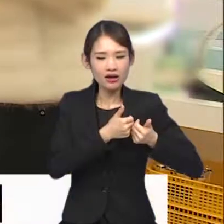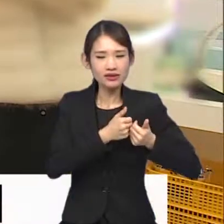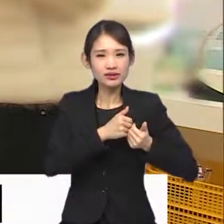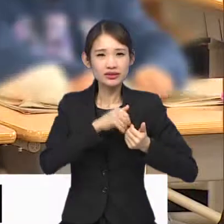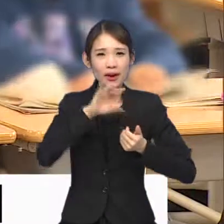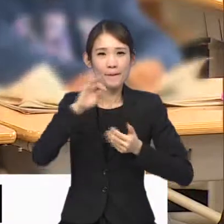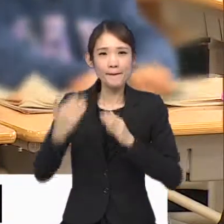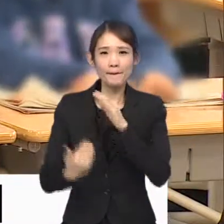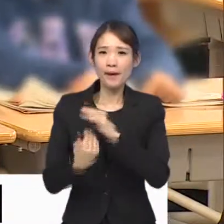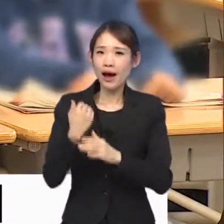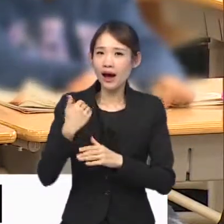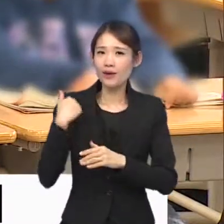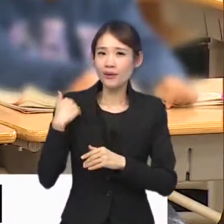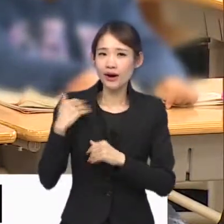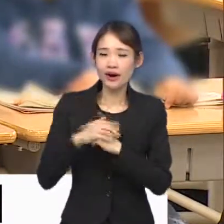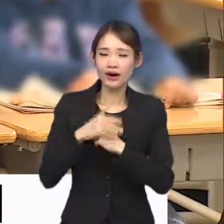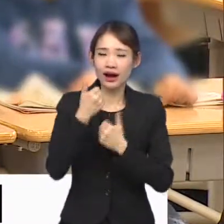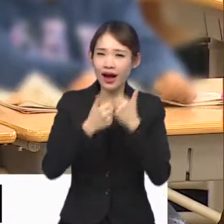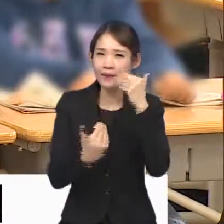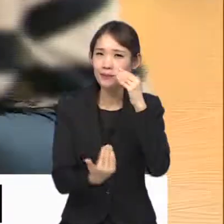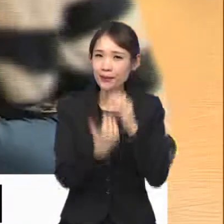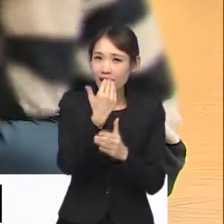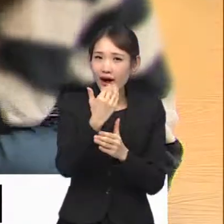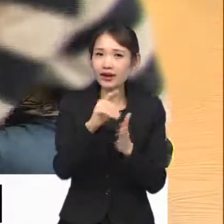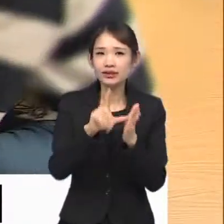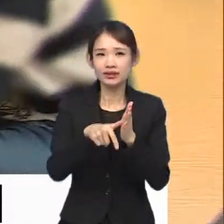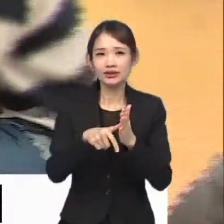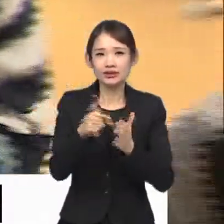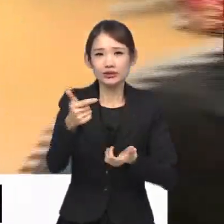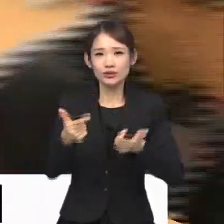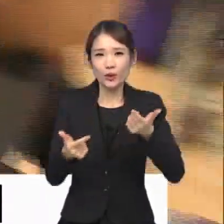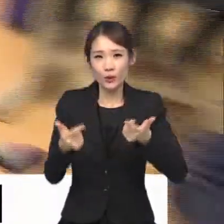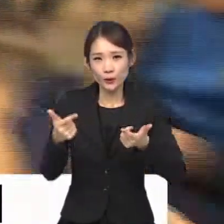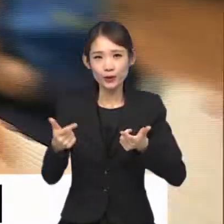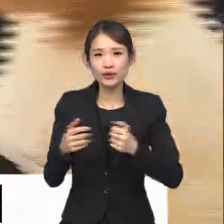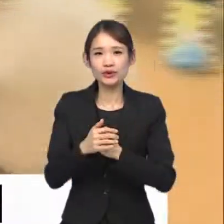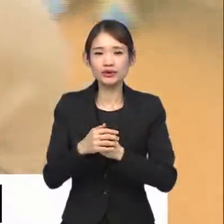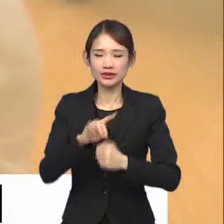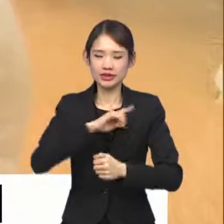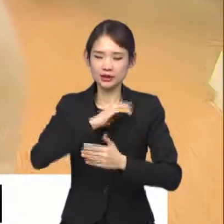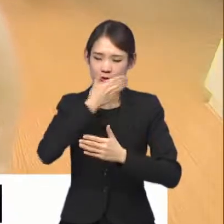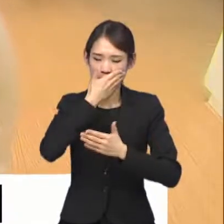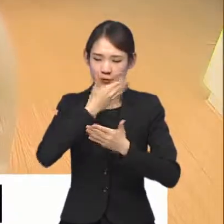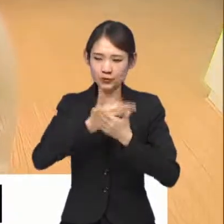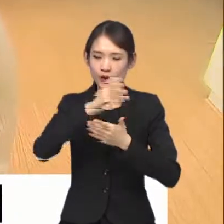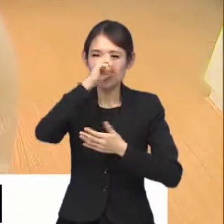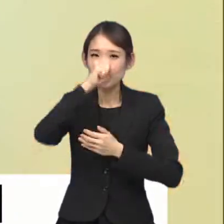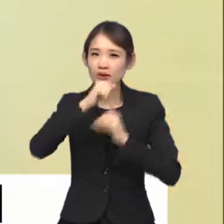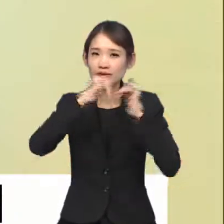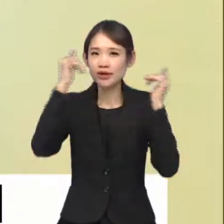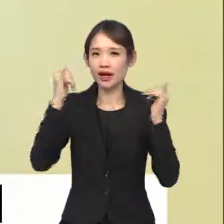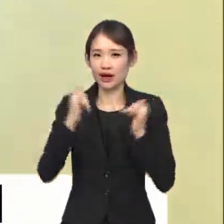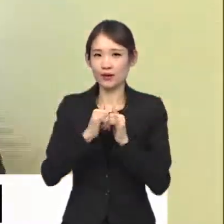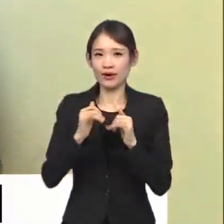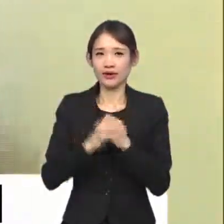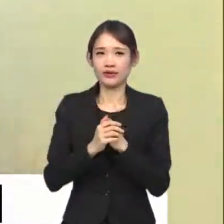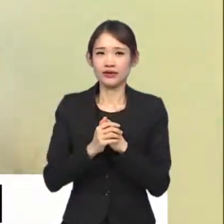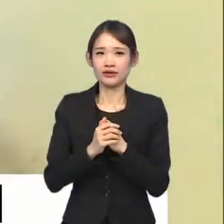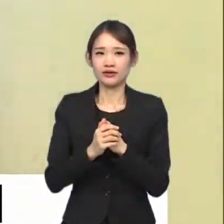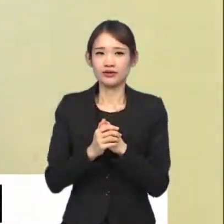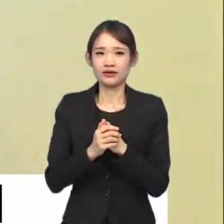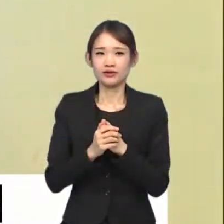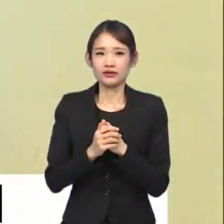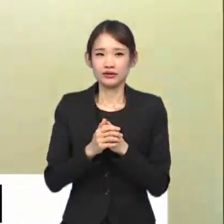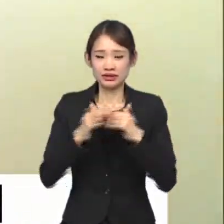있잖아요 예 그런 부분들을 조율에 조율해 줄 수 있는 그게 이제 최고의 사회성이 라고 하는데요 그런 부분들을 위해서